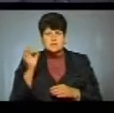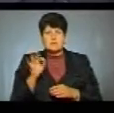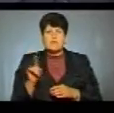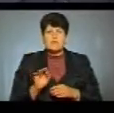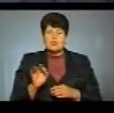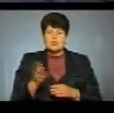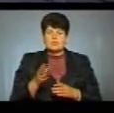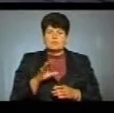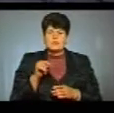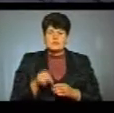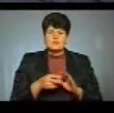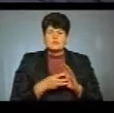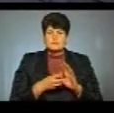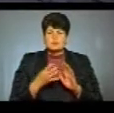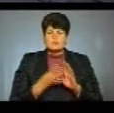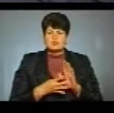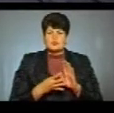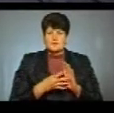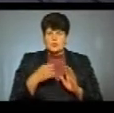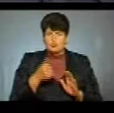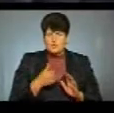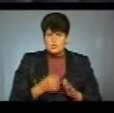була в 1899 році.